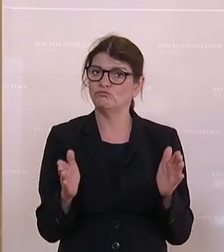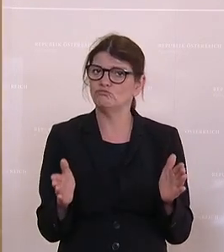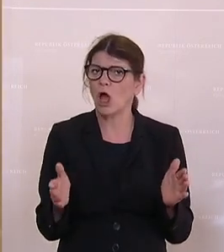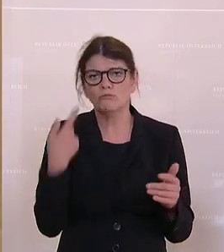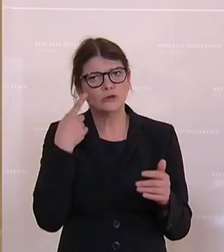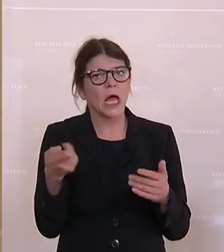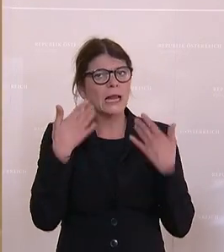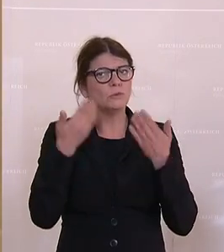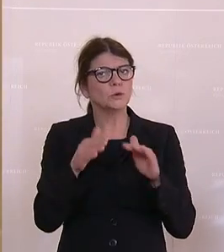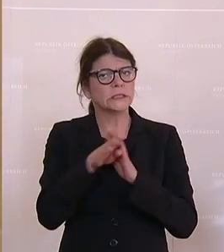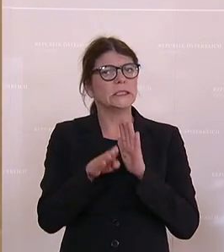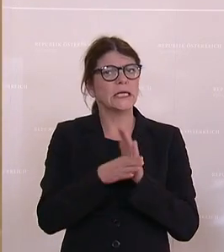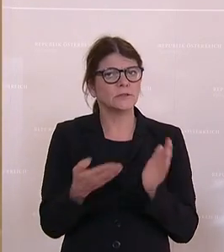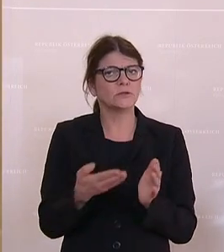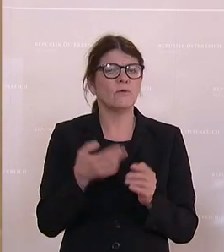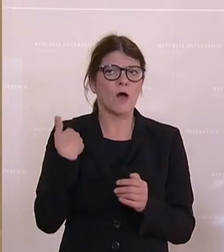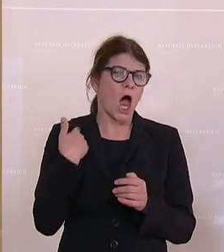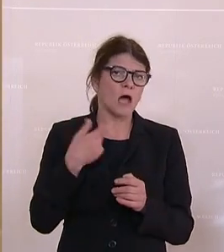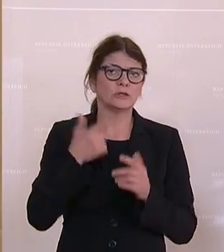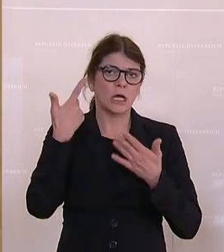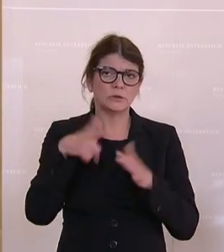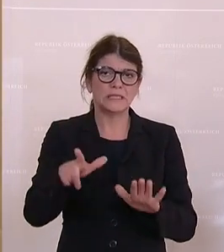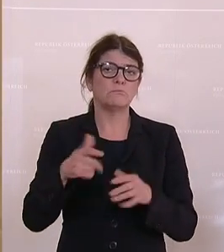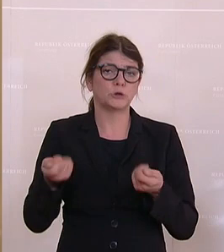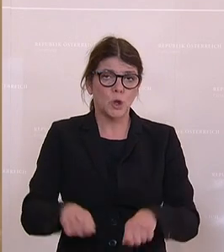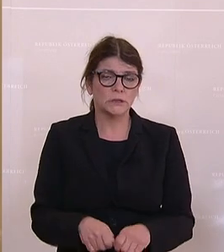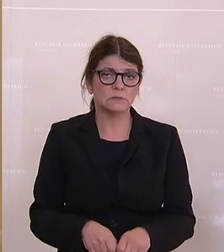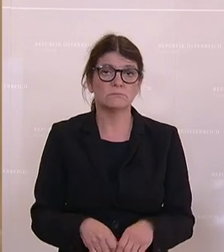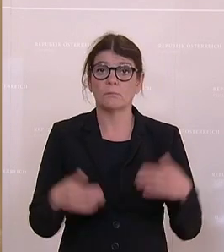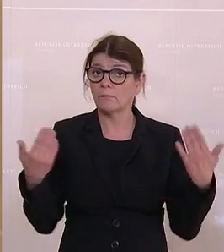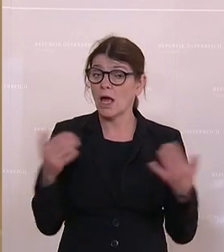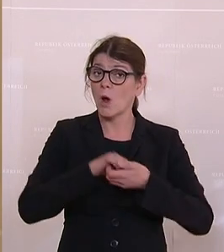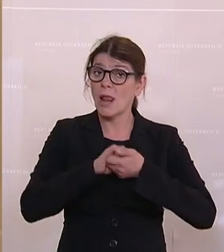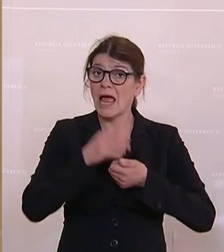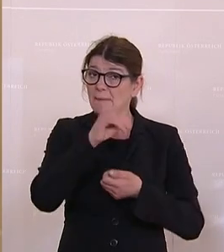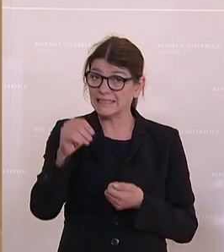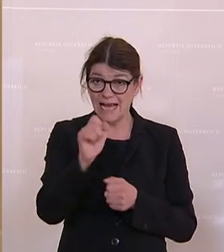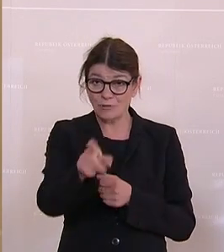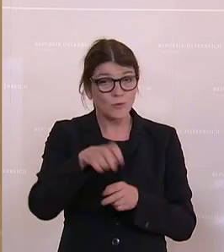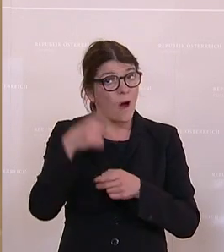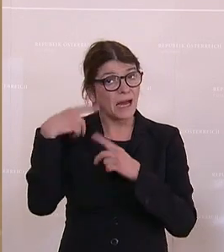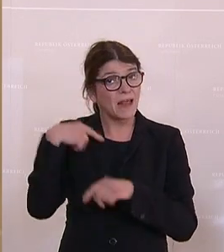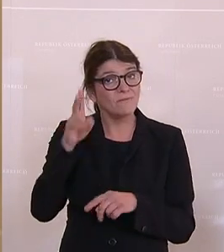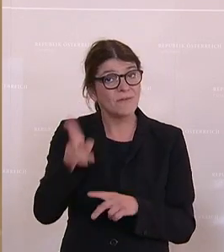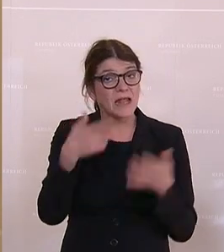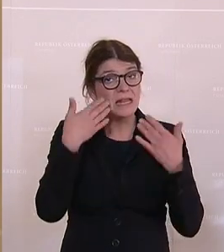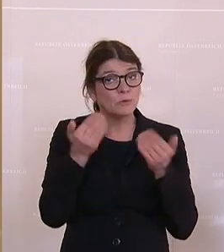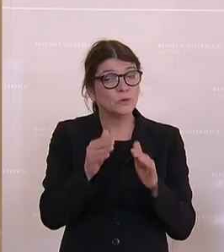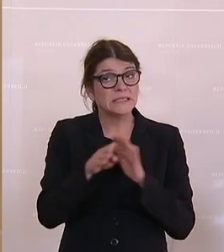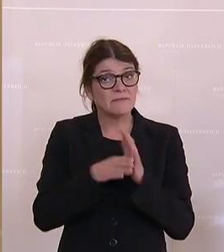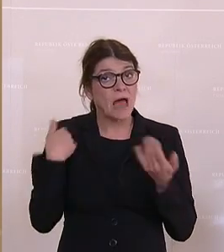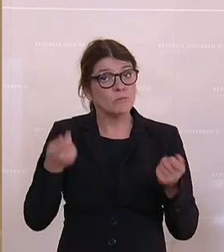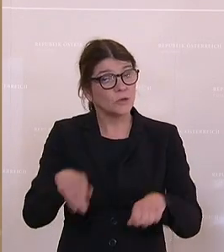das Klimaschutzgesetz wäre dann so 2007 beschlossen worden. Kollege Matznetter, kannst du dich noch erinnern, wann dieses Klimaschutzgesetz beschlossen